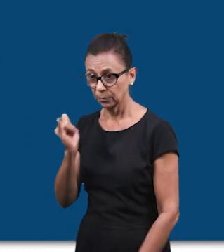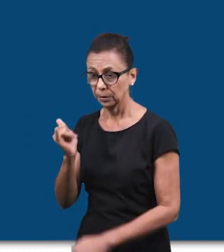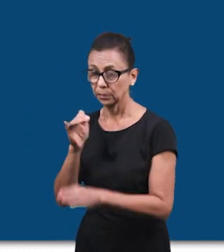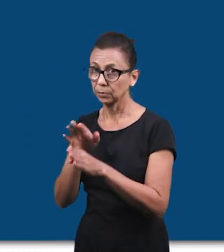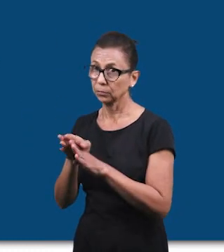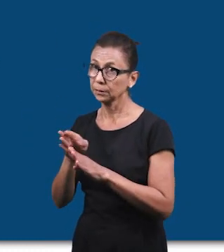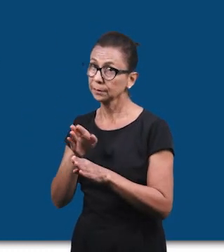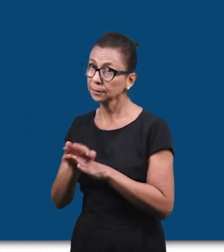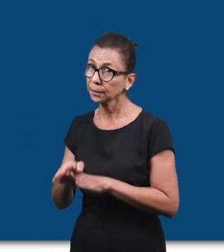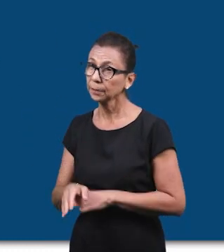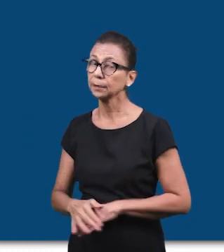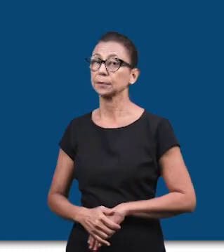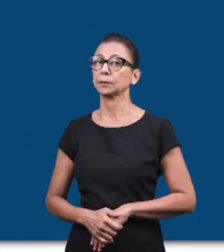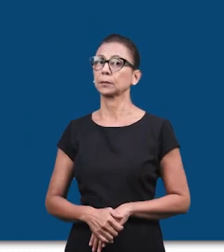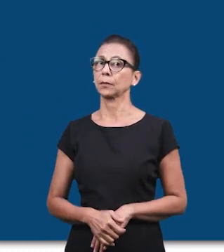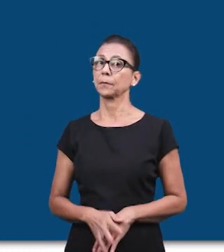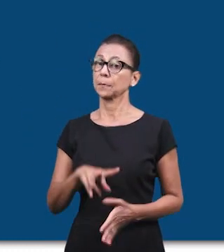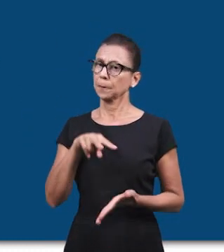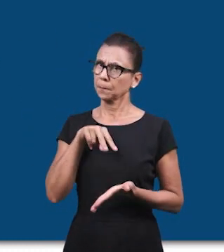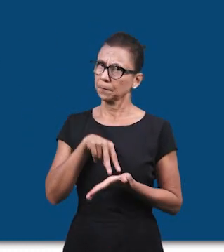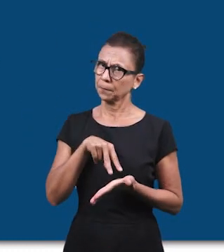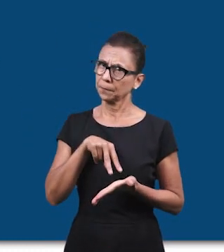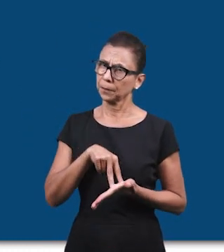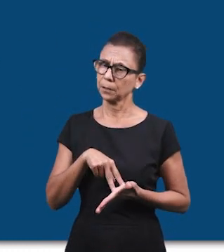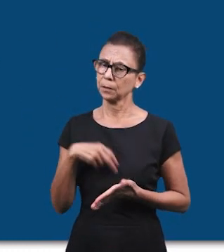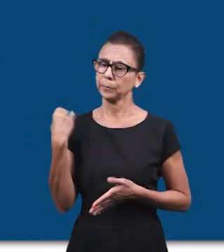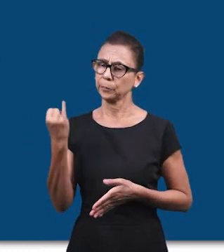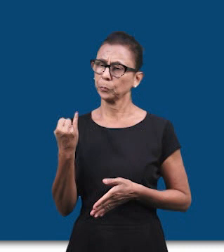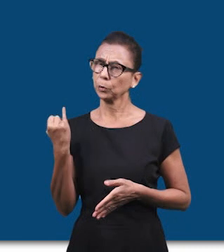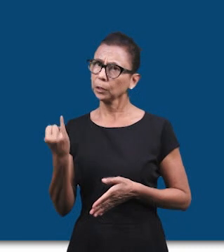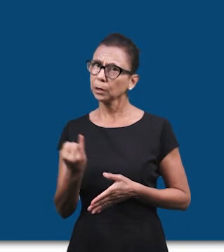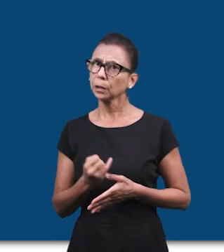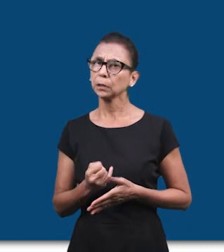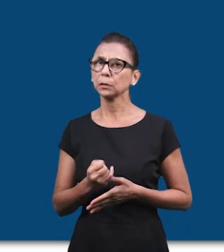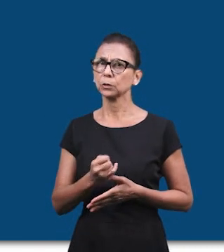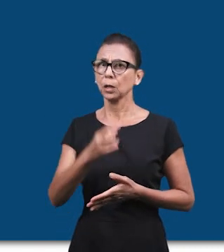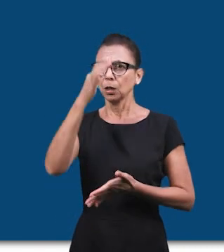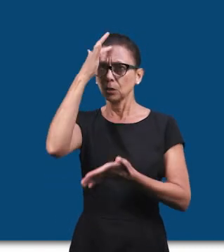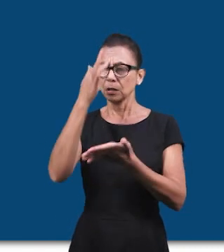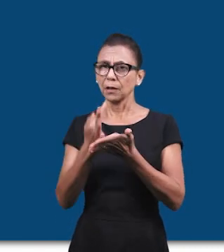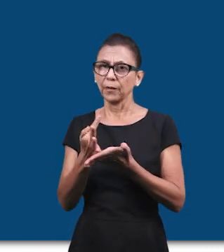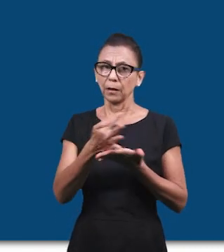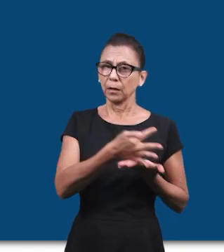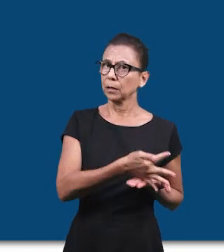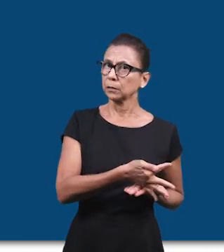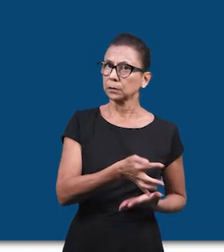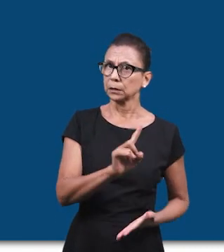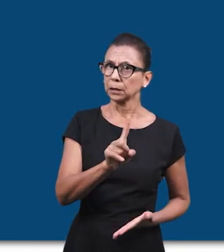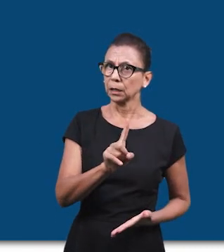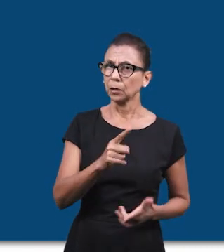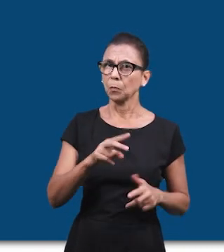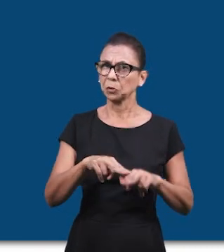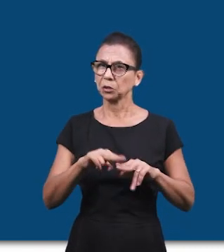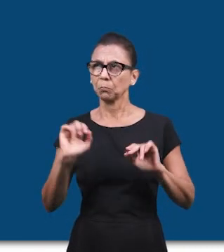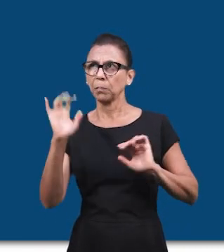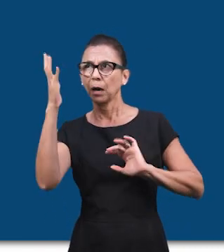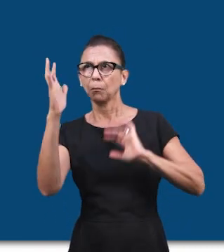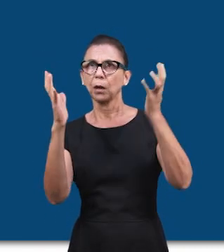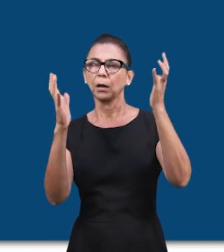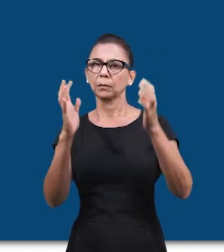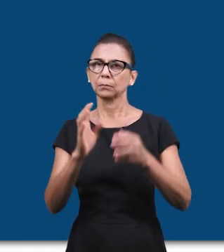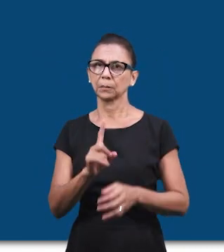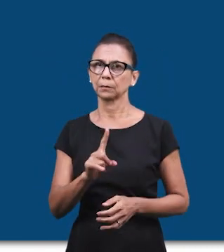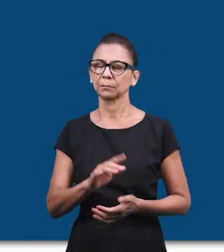22 написано имеющий уши да слышит что дул говорится com по всему давайте прибудем